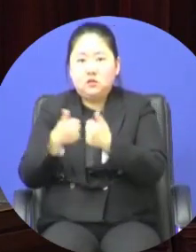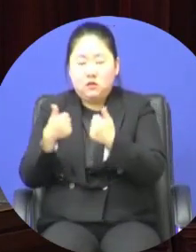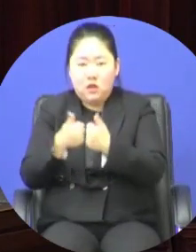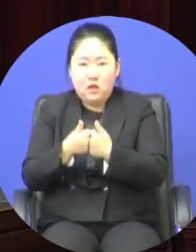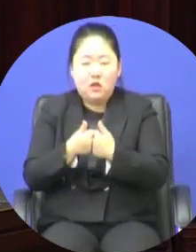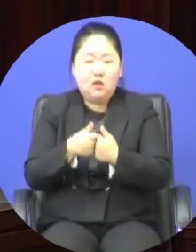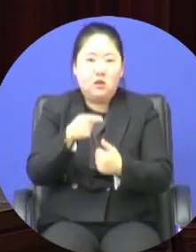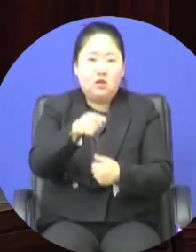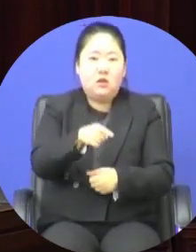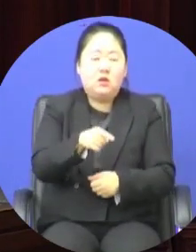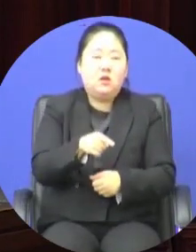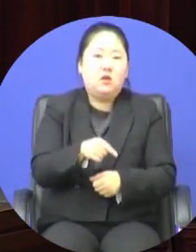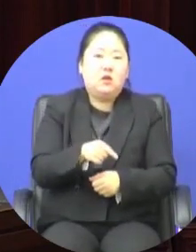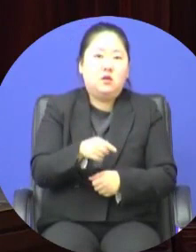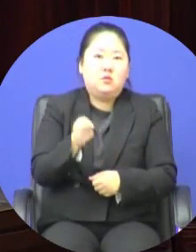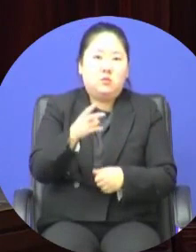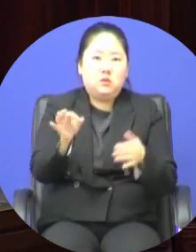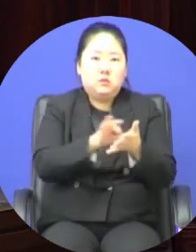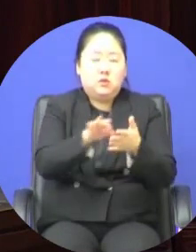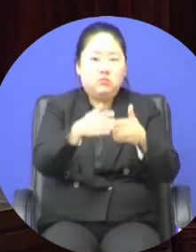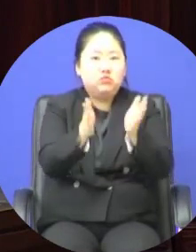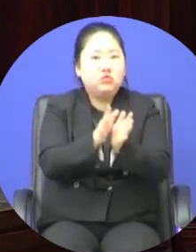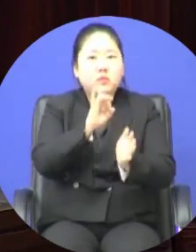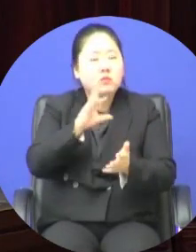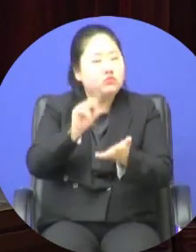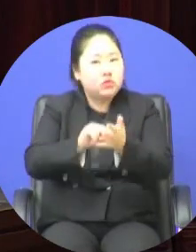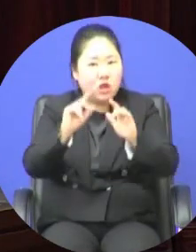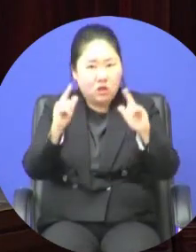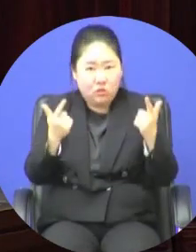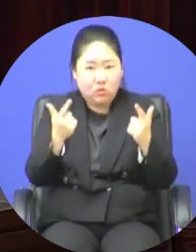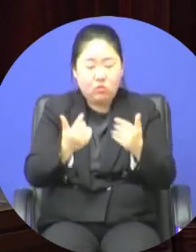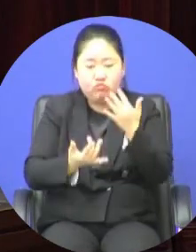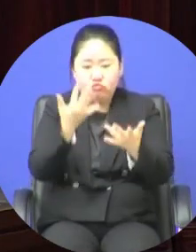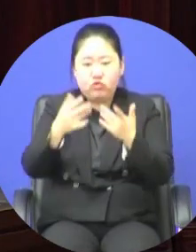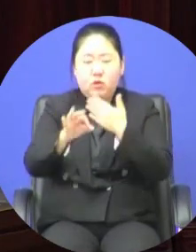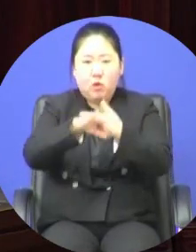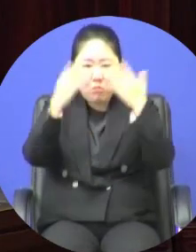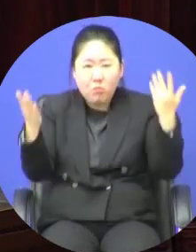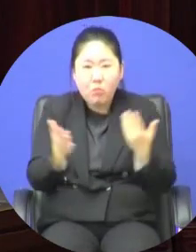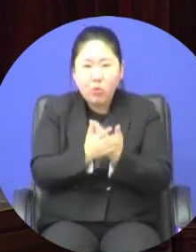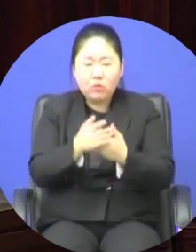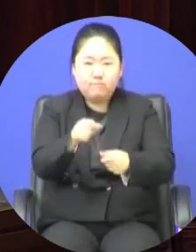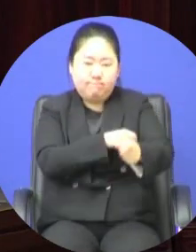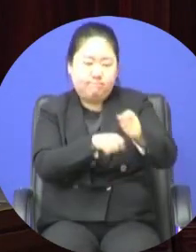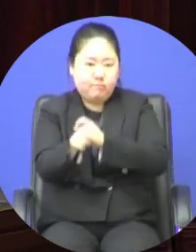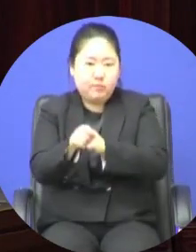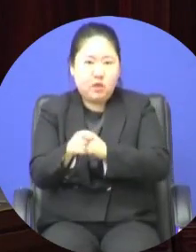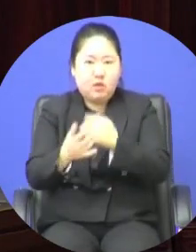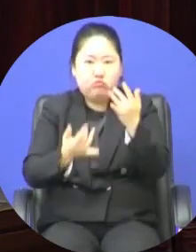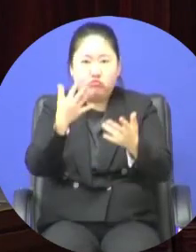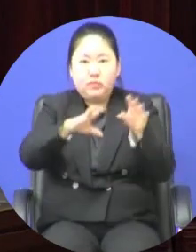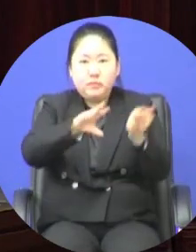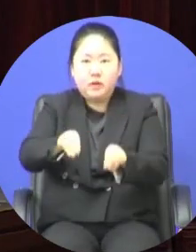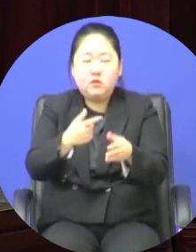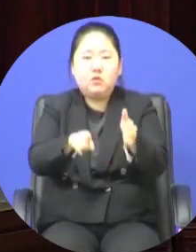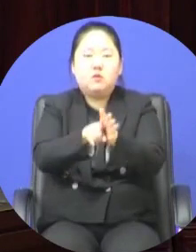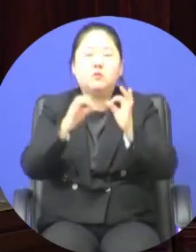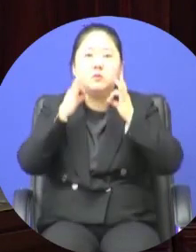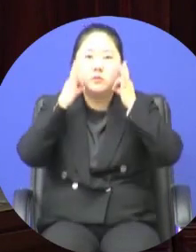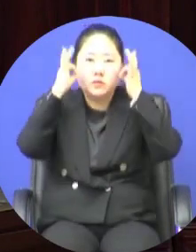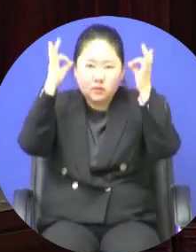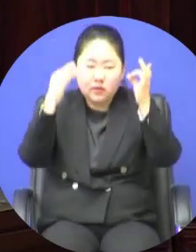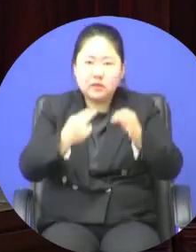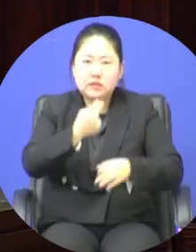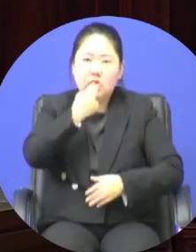나면 먼저 모두 힘을 모아 불을 꺼야 합니다. 위기의 시대, 협력은 명분이 아닌 생존의 문제입니다. 존경하는